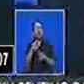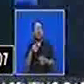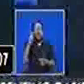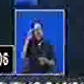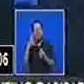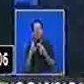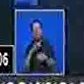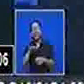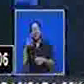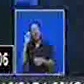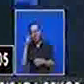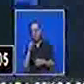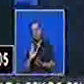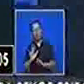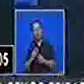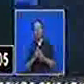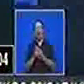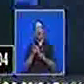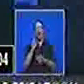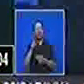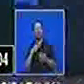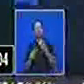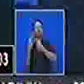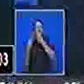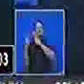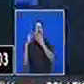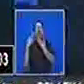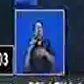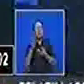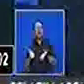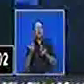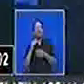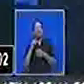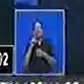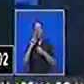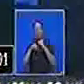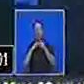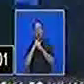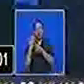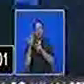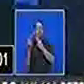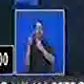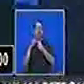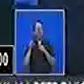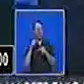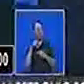tata ruang yang sudah 10 tahun, sudah hampir 8 tahun, tidak ditinjau. Yang kedua